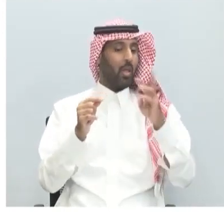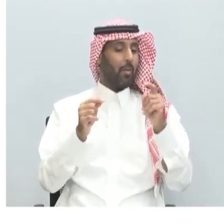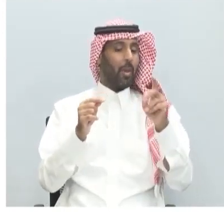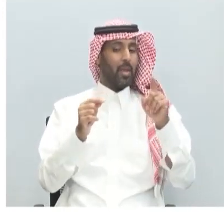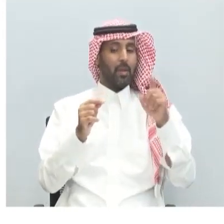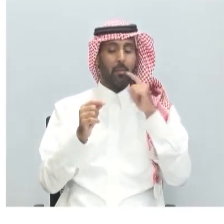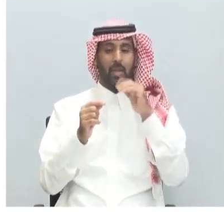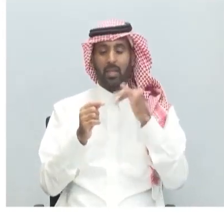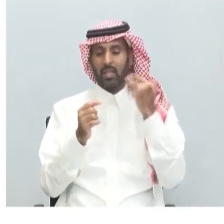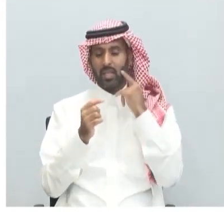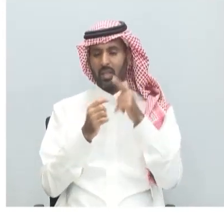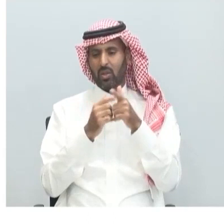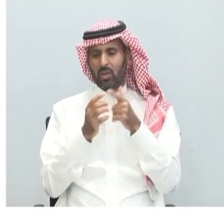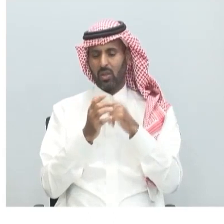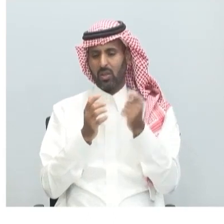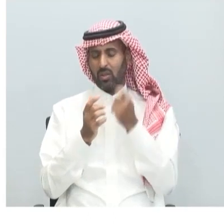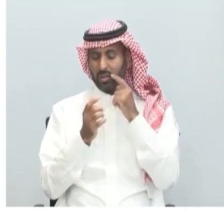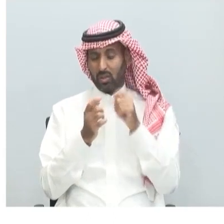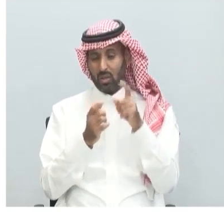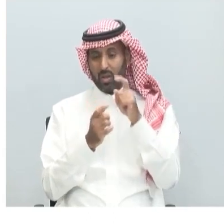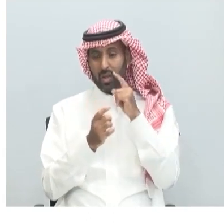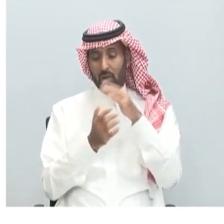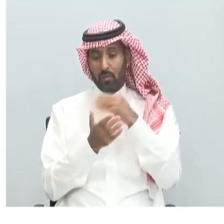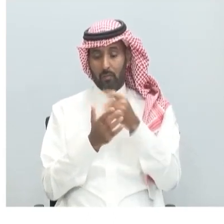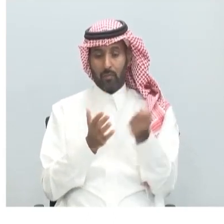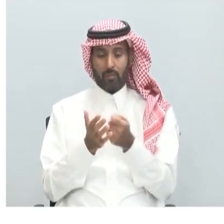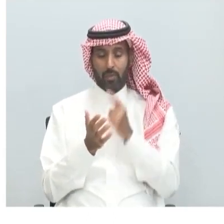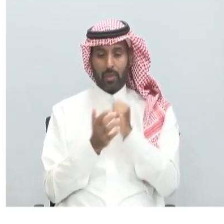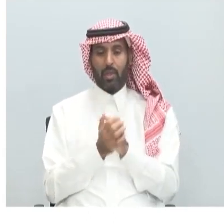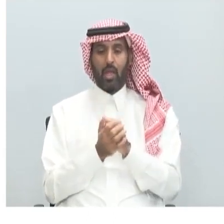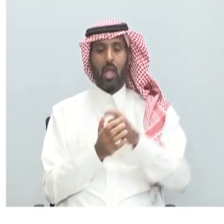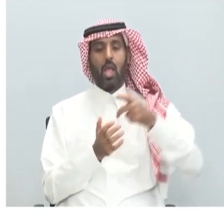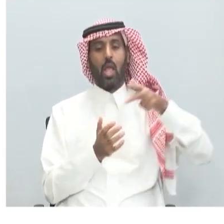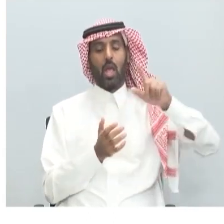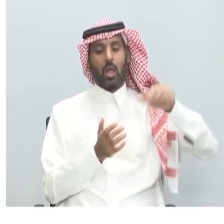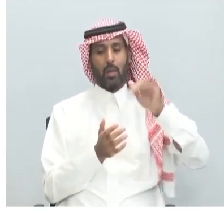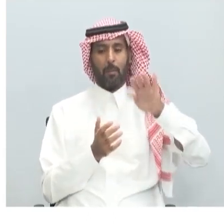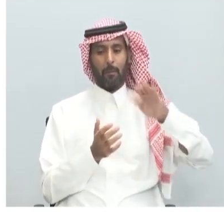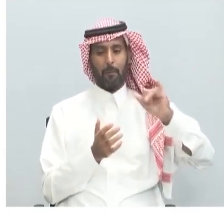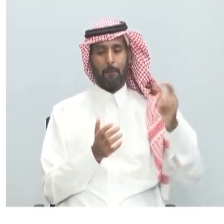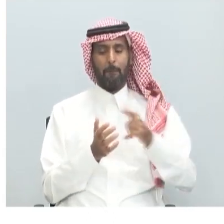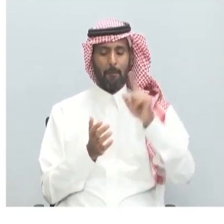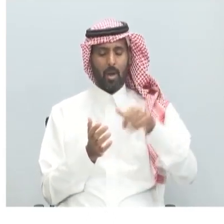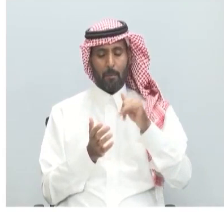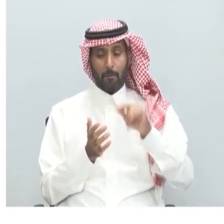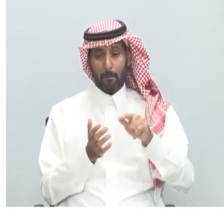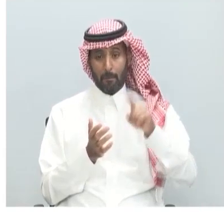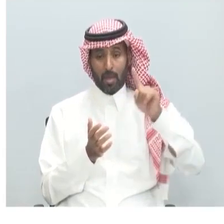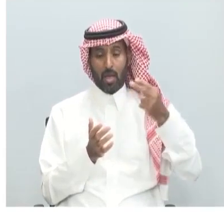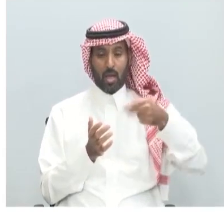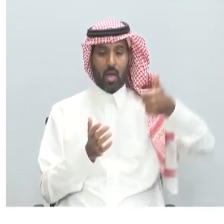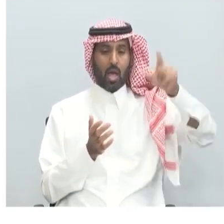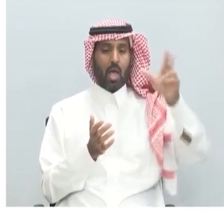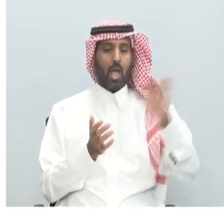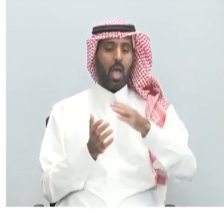وترميز الغاز النبيل او الطريقه المختصره اليوم سيكون رسم مربعات المستويات والترمزي الالكتروني في الحصه